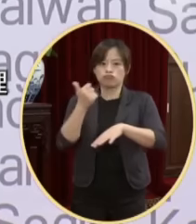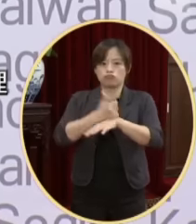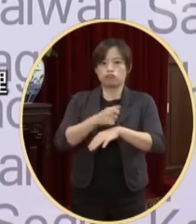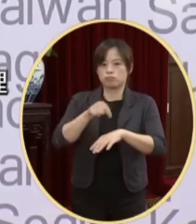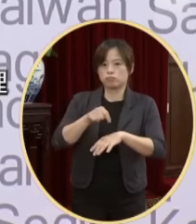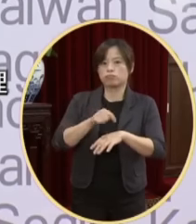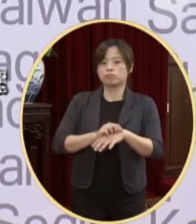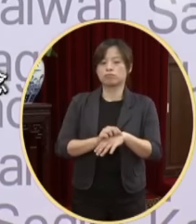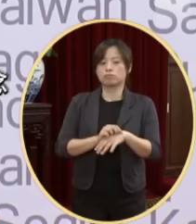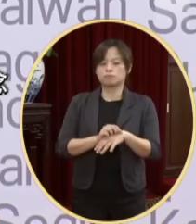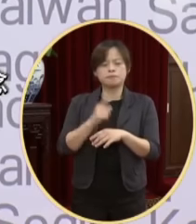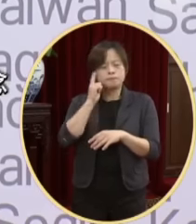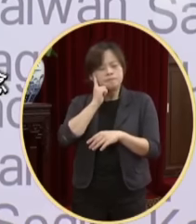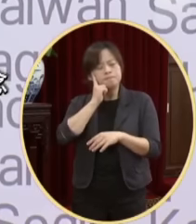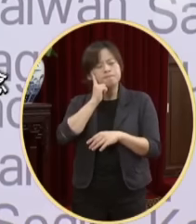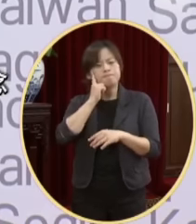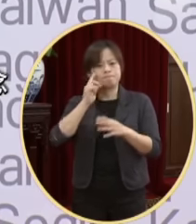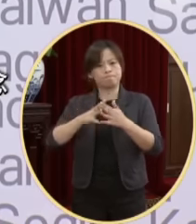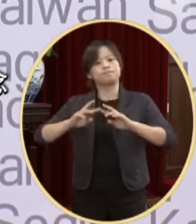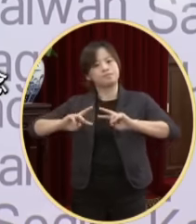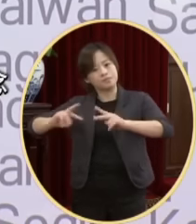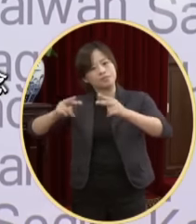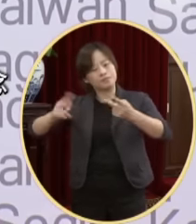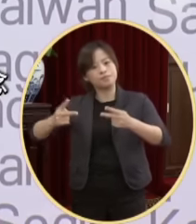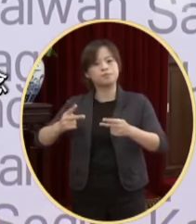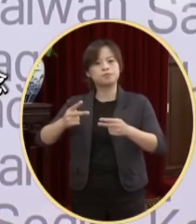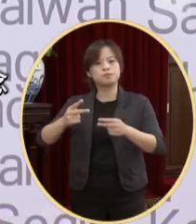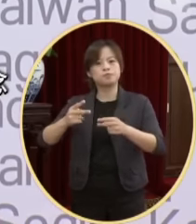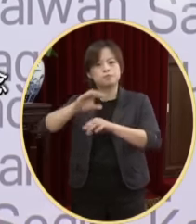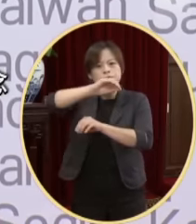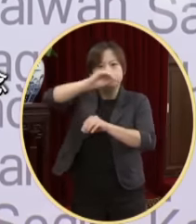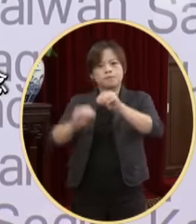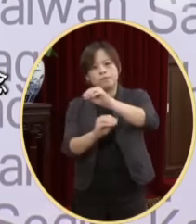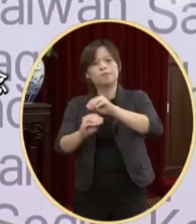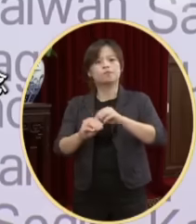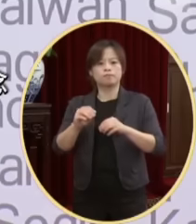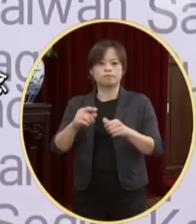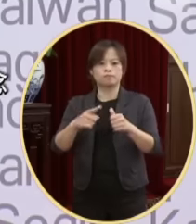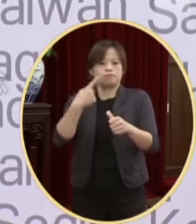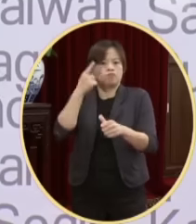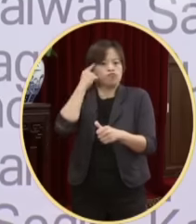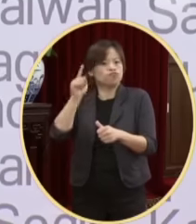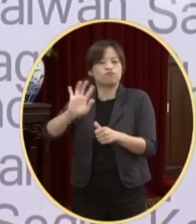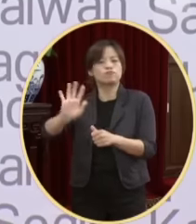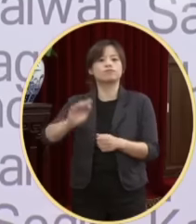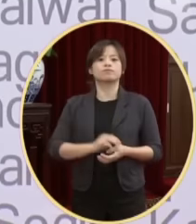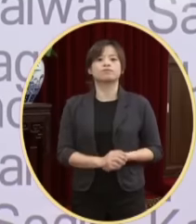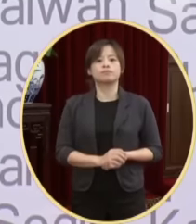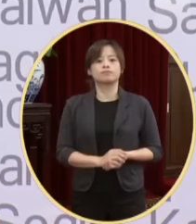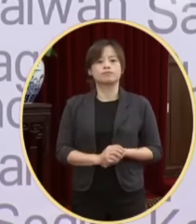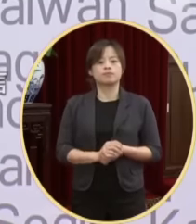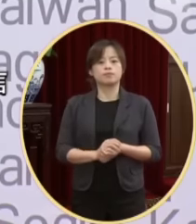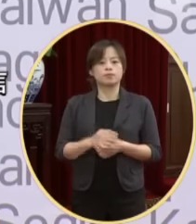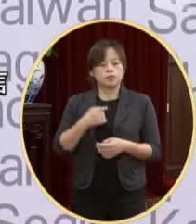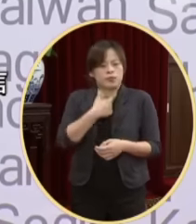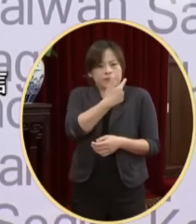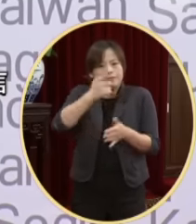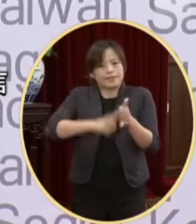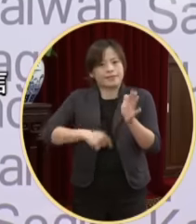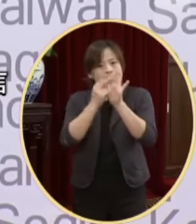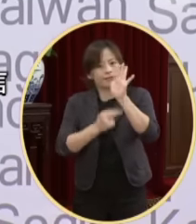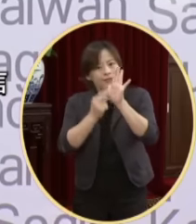里企图要改变和扭转的第一个观念。让我用很简